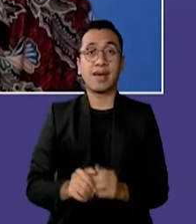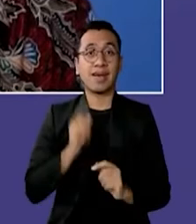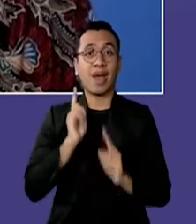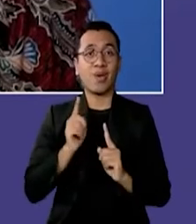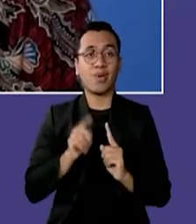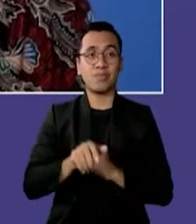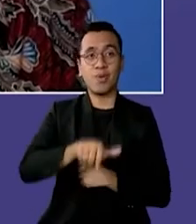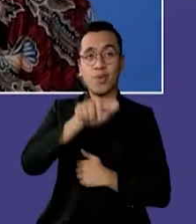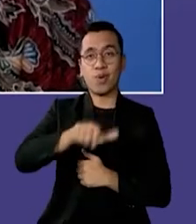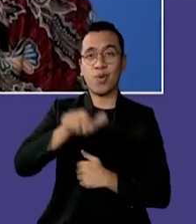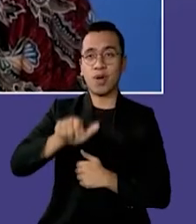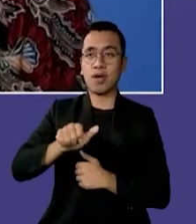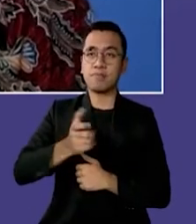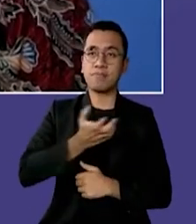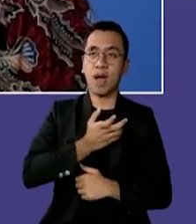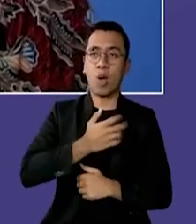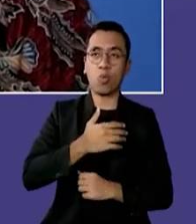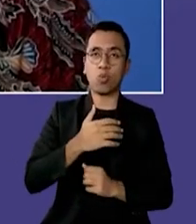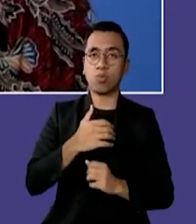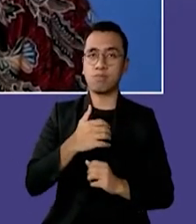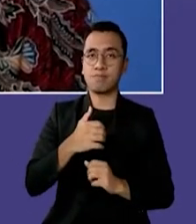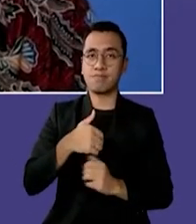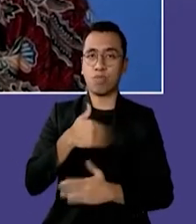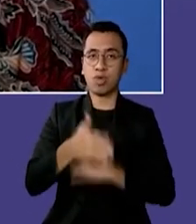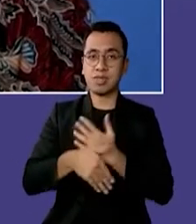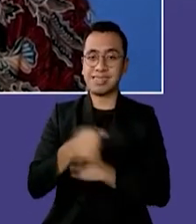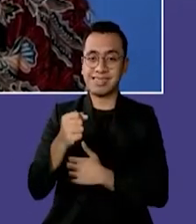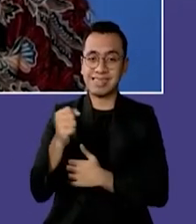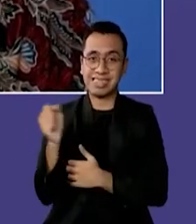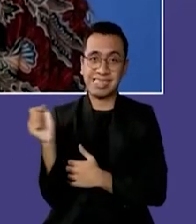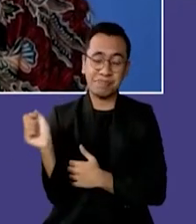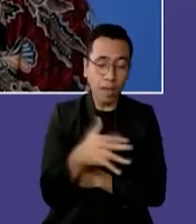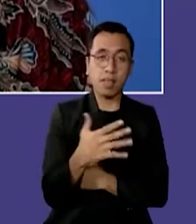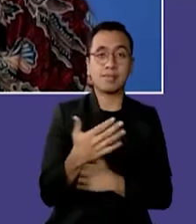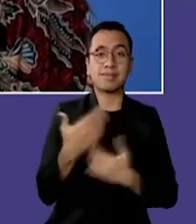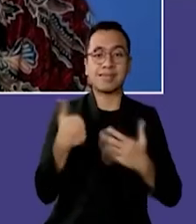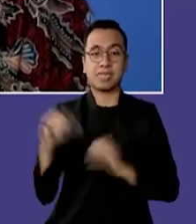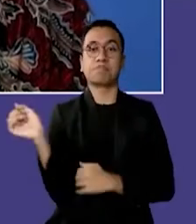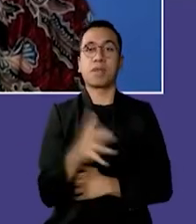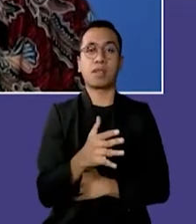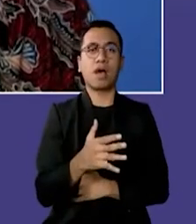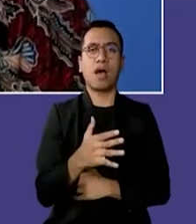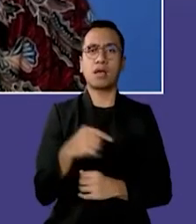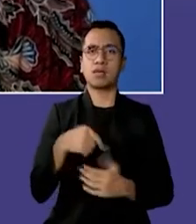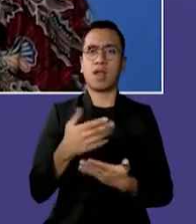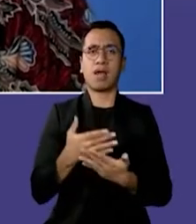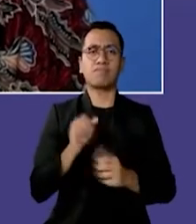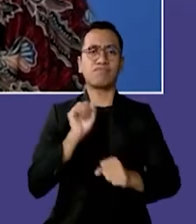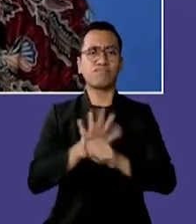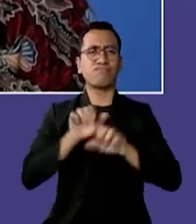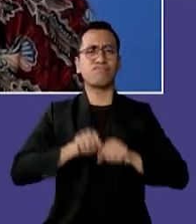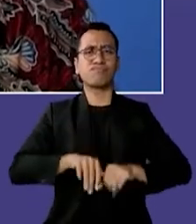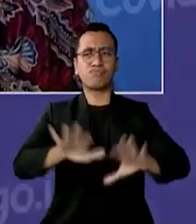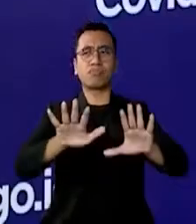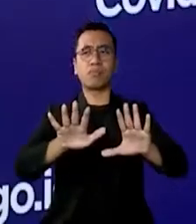suka itu karena mereka menyusul airnya cepat Justru malah yang terjadi adalah sebaliknya masih berhasil deh ya ngawur